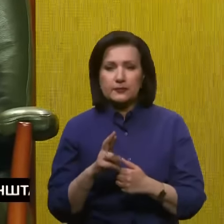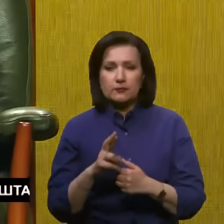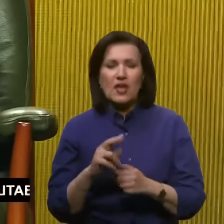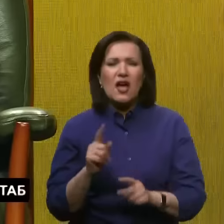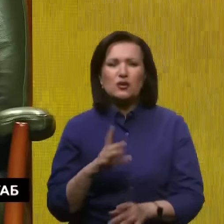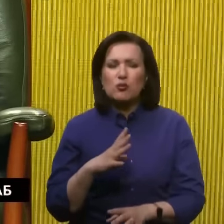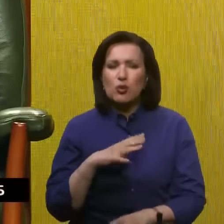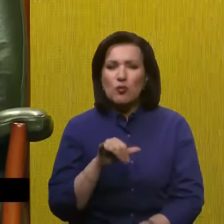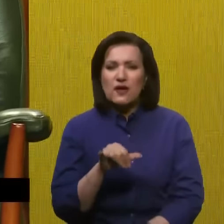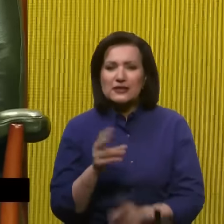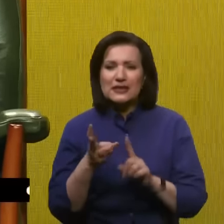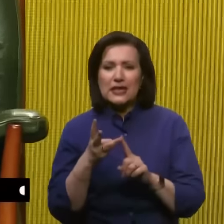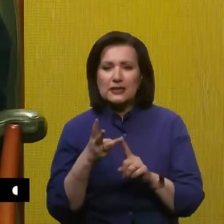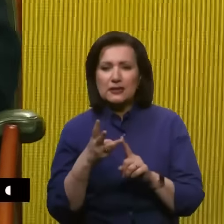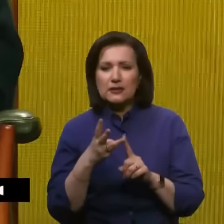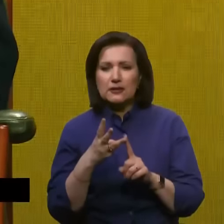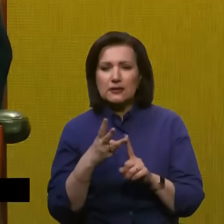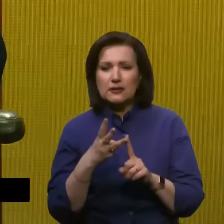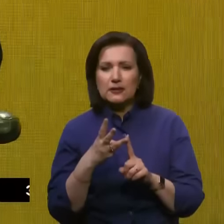А що було у вас третє?